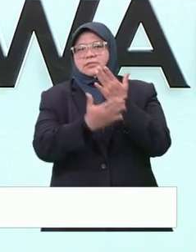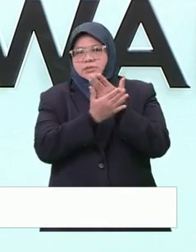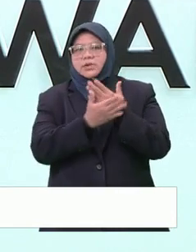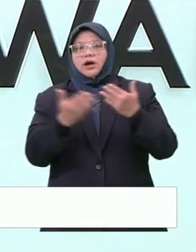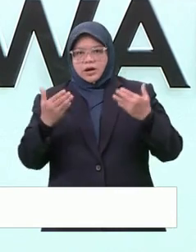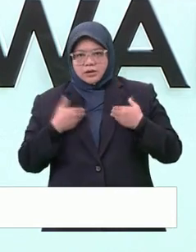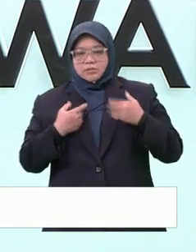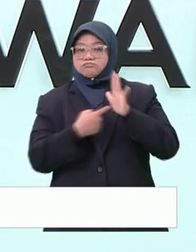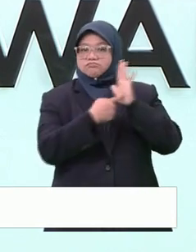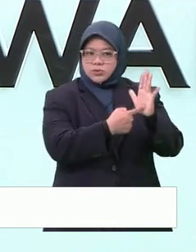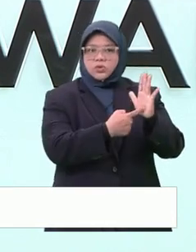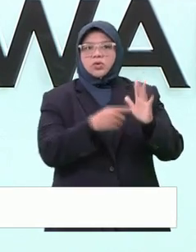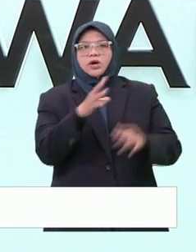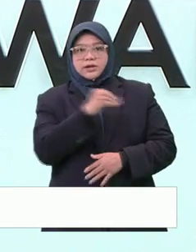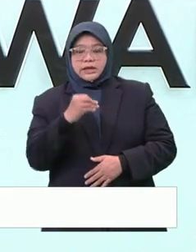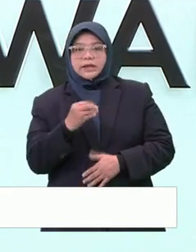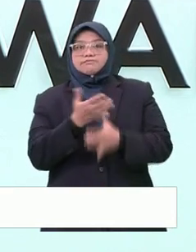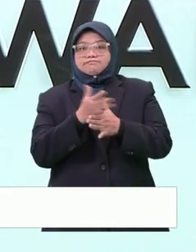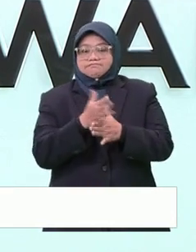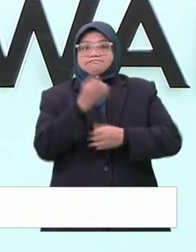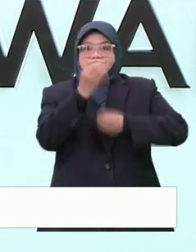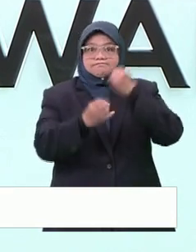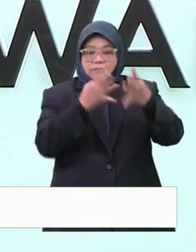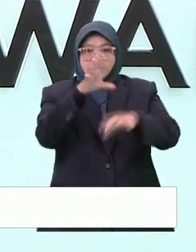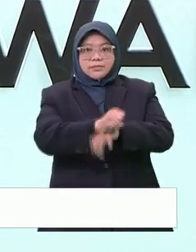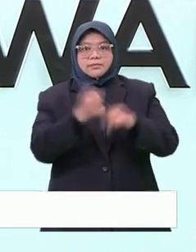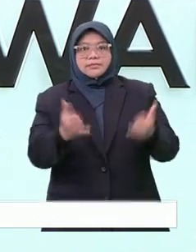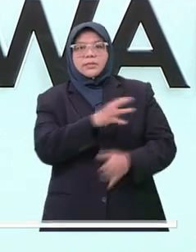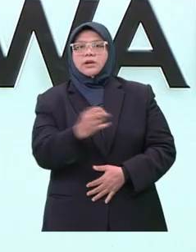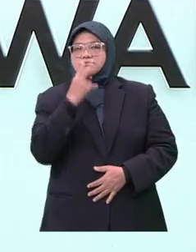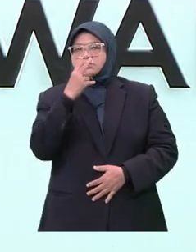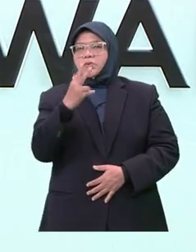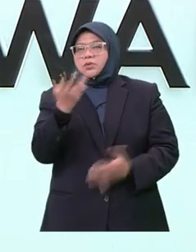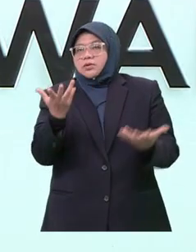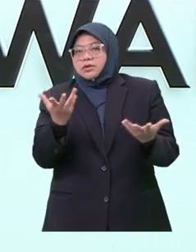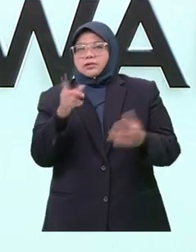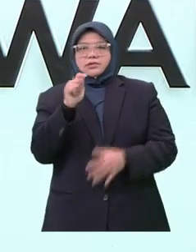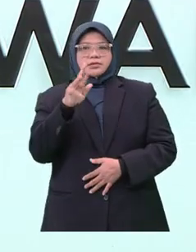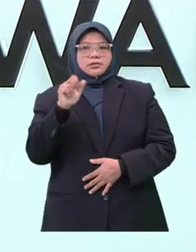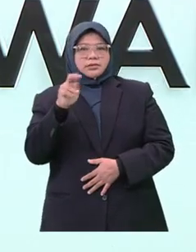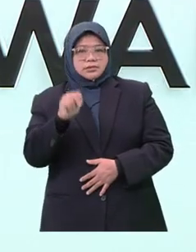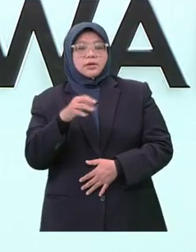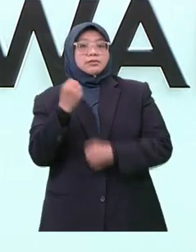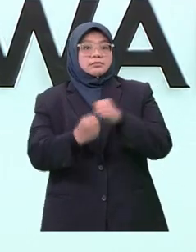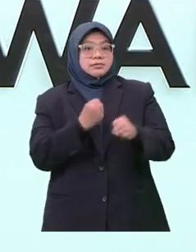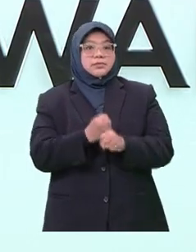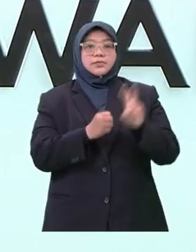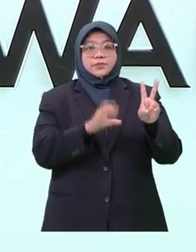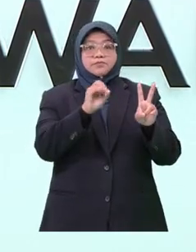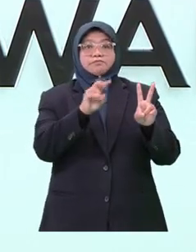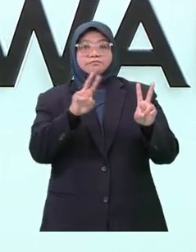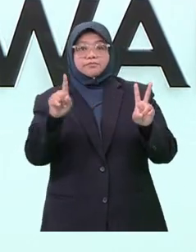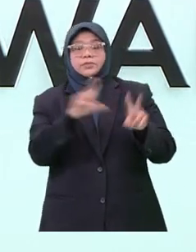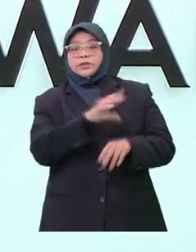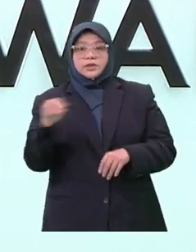ada beberapa anggap menarik untuk kita kongsikan di malam ini dan juga untuk melihat tren bukan saji untuk tahun 2021